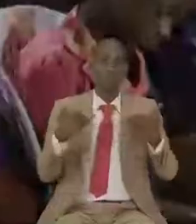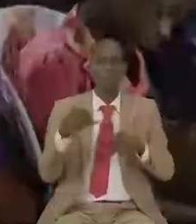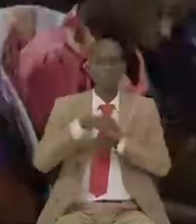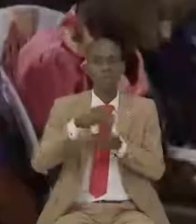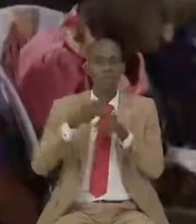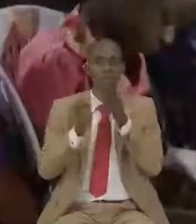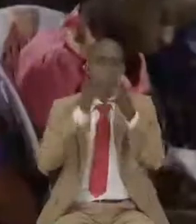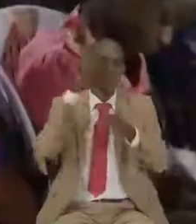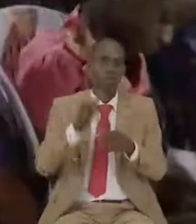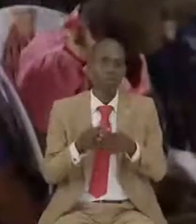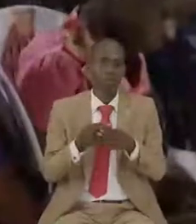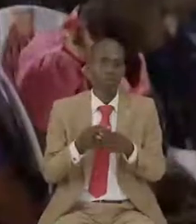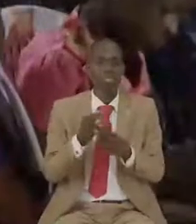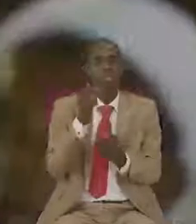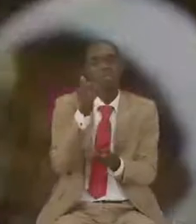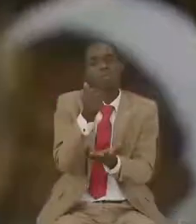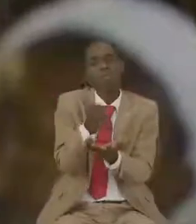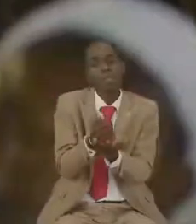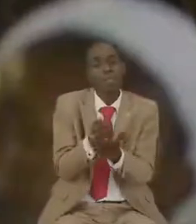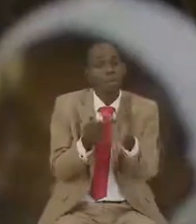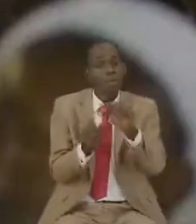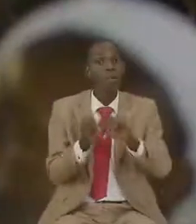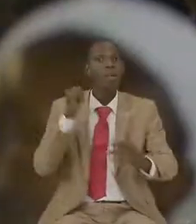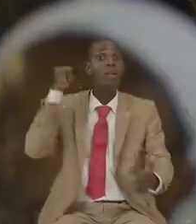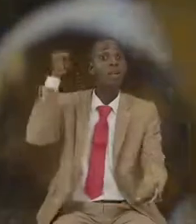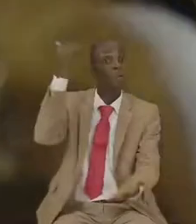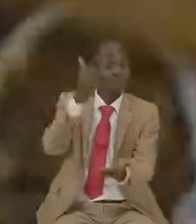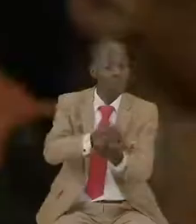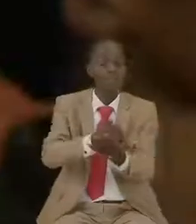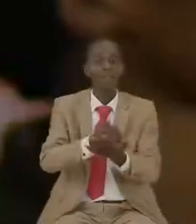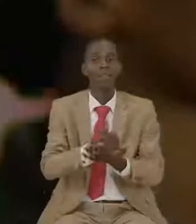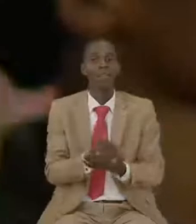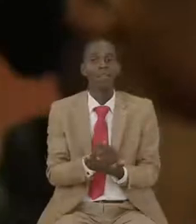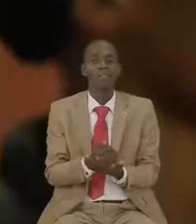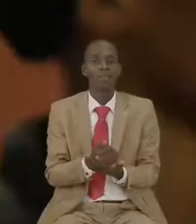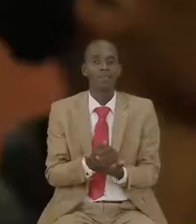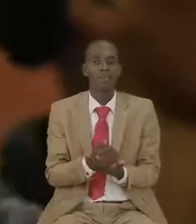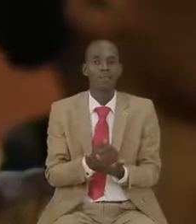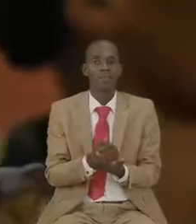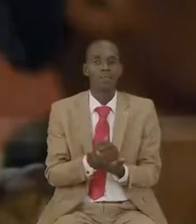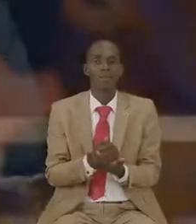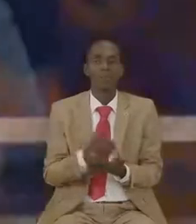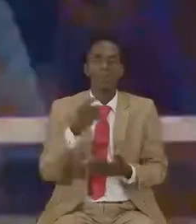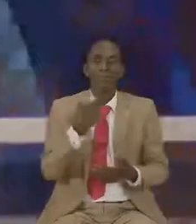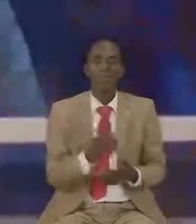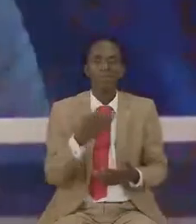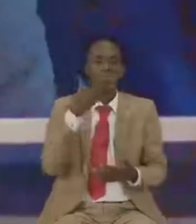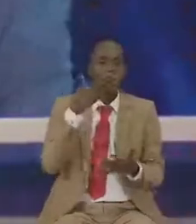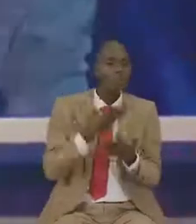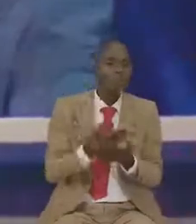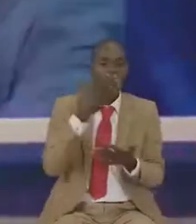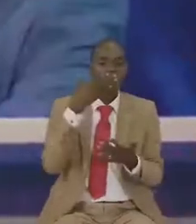sa miséricorde sur ta vie ce soir. Amen. Un autre Amen.